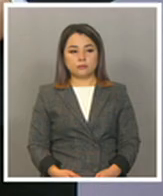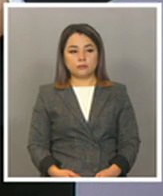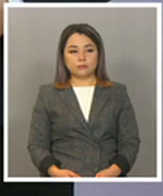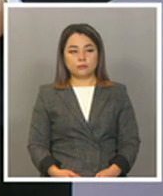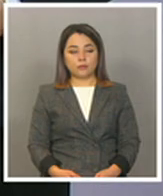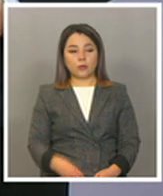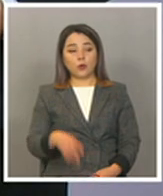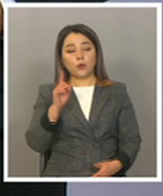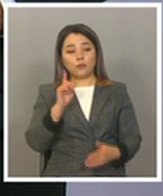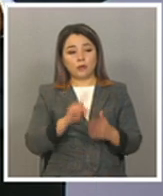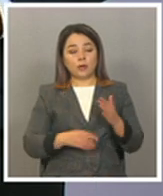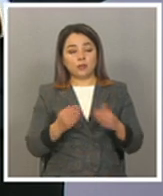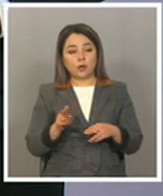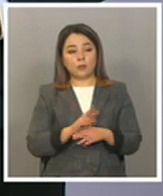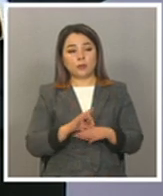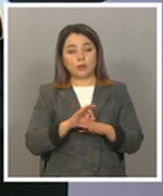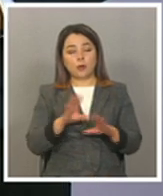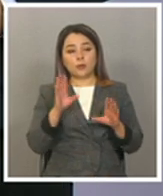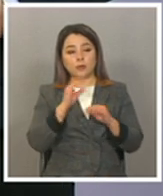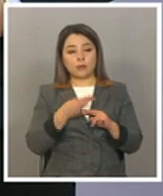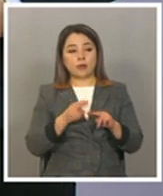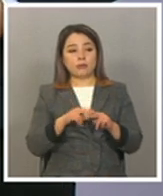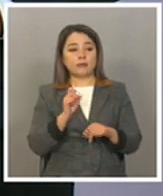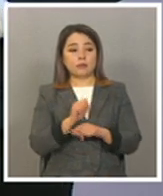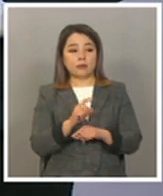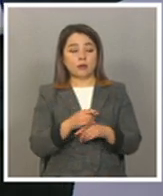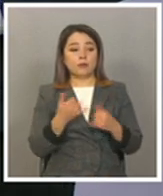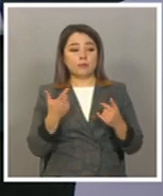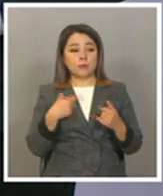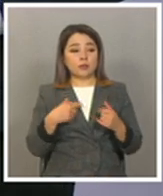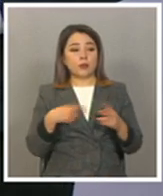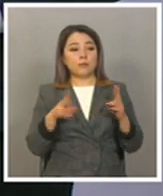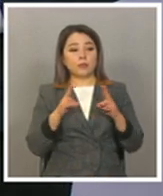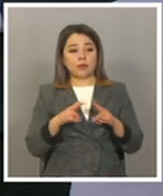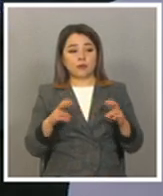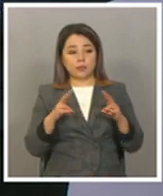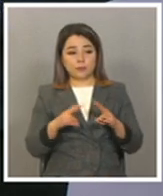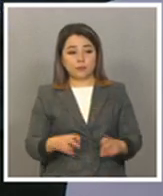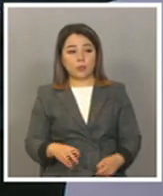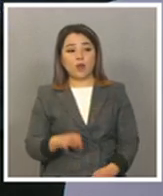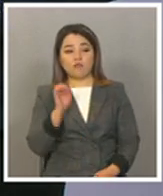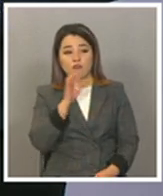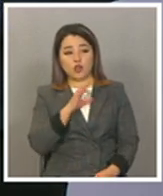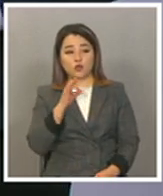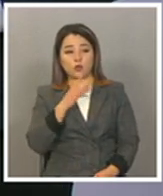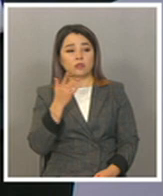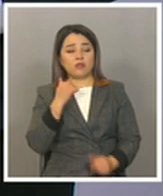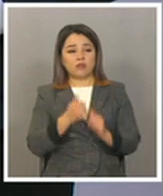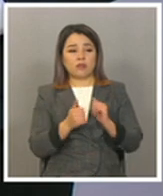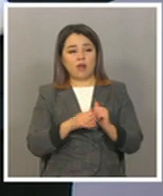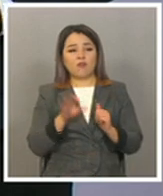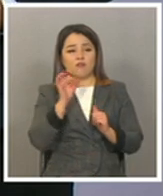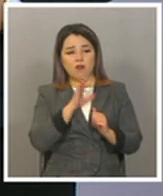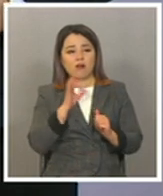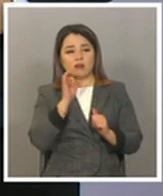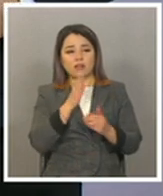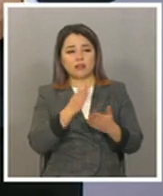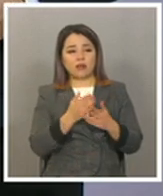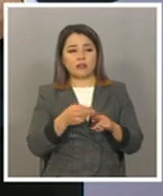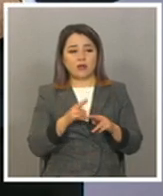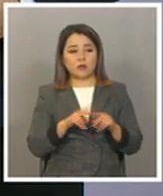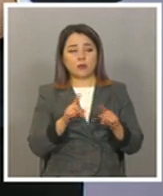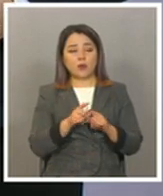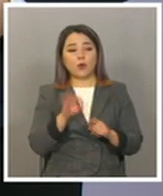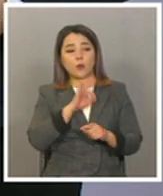Уверен, вы хорошо справились с этим заданием. Давайте проверим себя. Ворчун часто ворчит, и междометия, которые